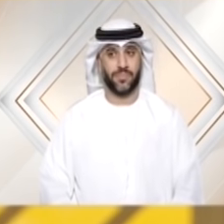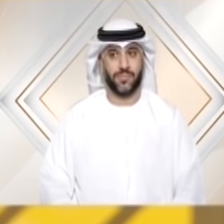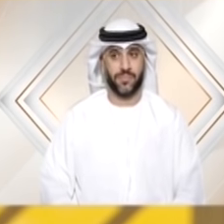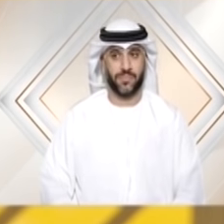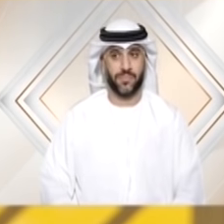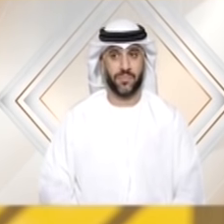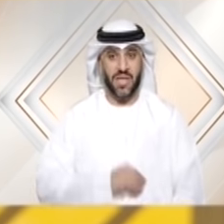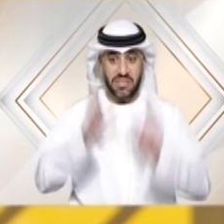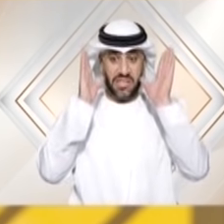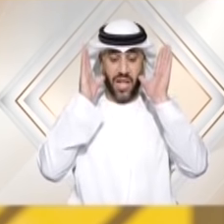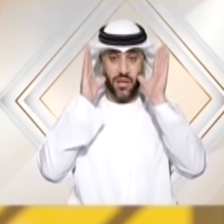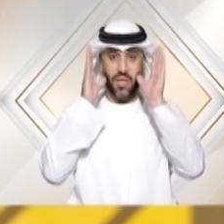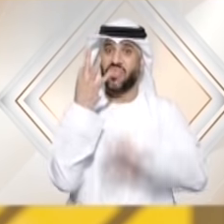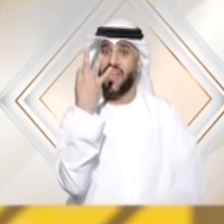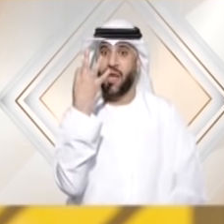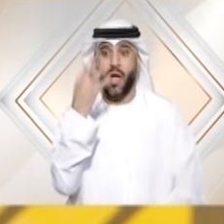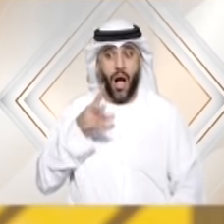صلاة المرء المسلم ثلاث،